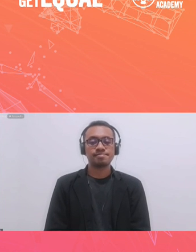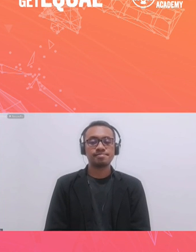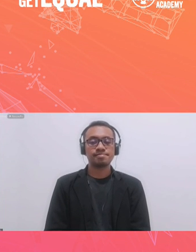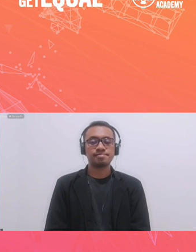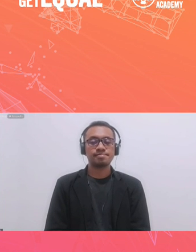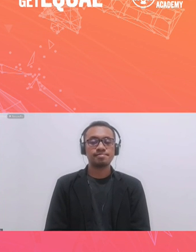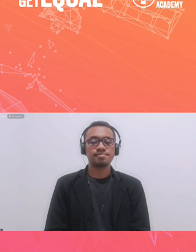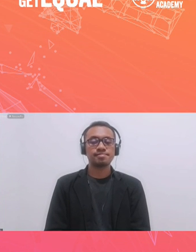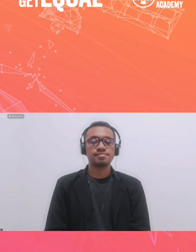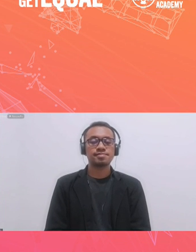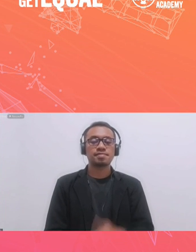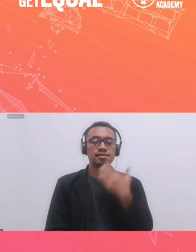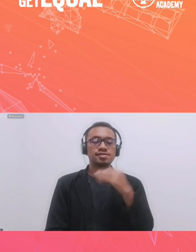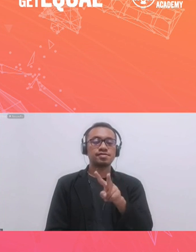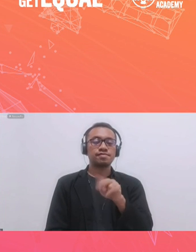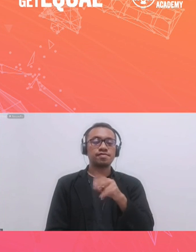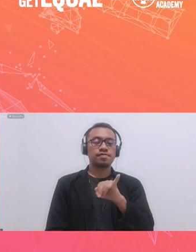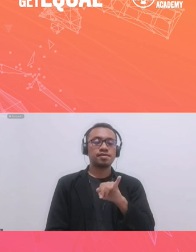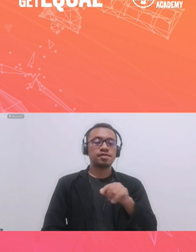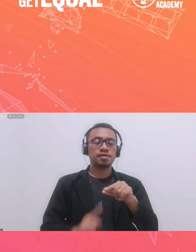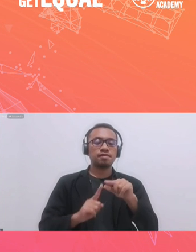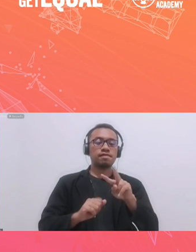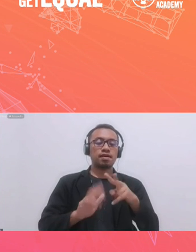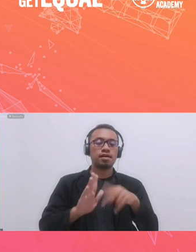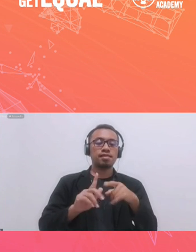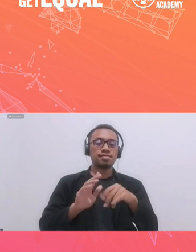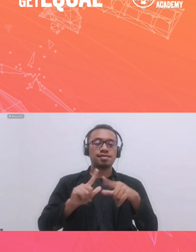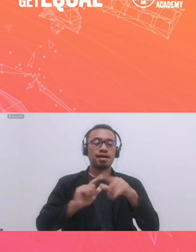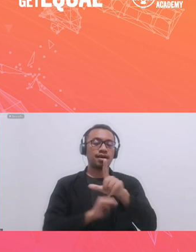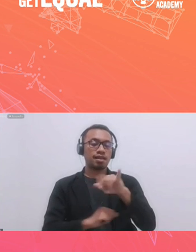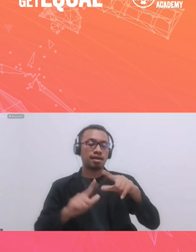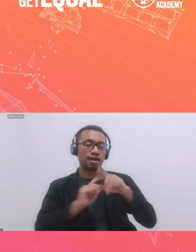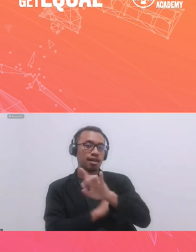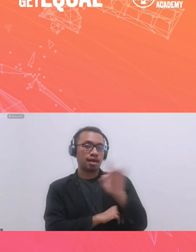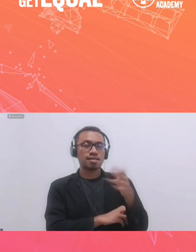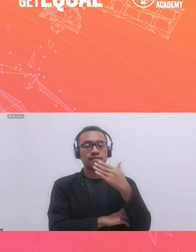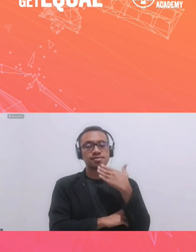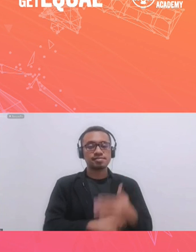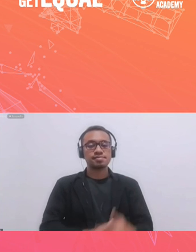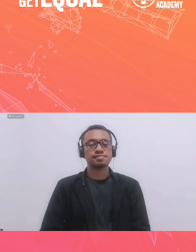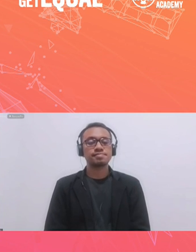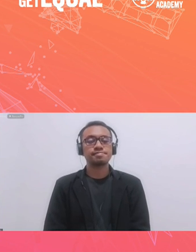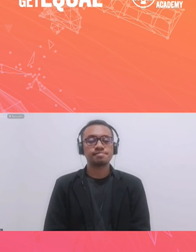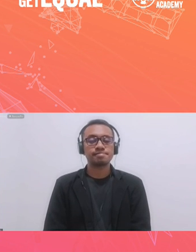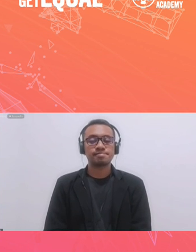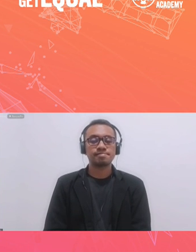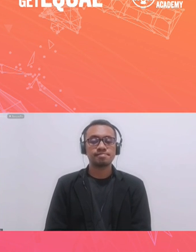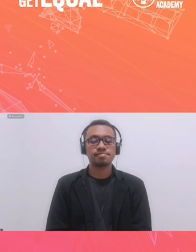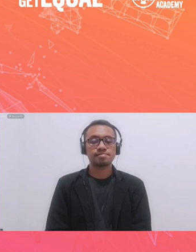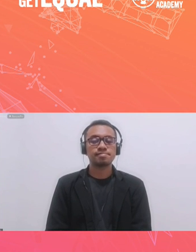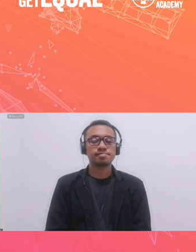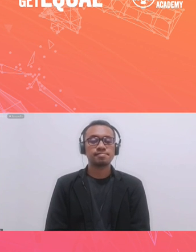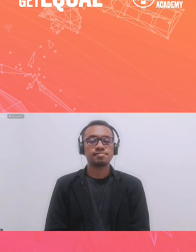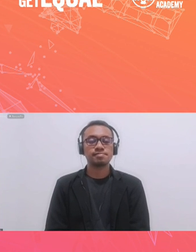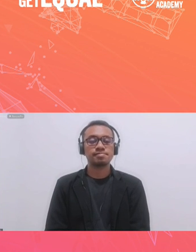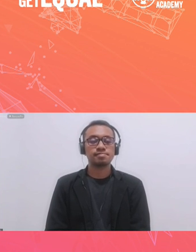Bu Valentina, Bu Mariam, Pak Utomo, Mbak Lia. Ada Budi. Terima kasih Bu Valen, Bu Mariam, Pak